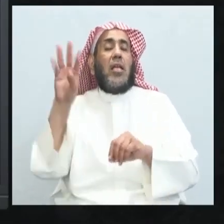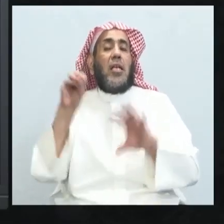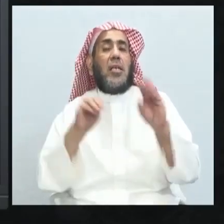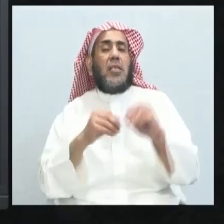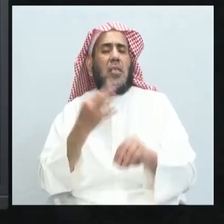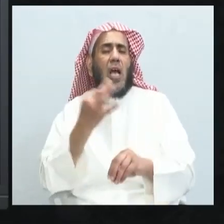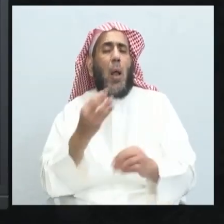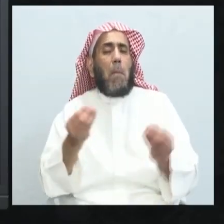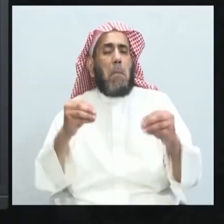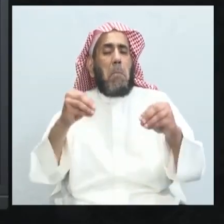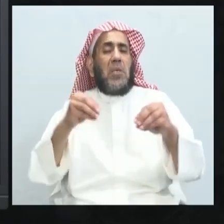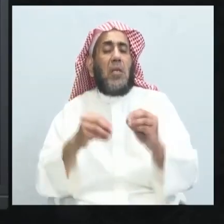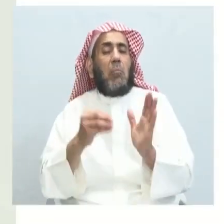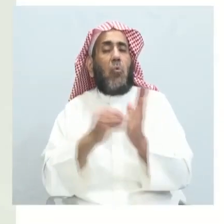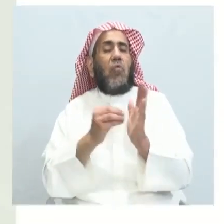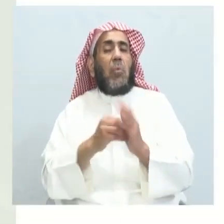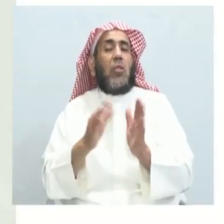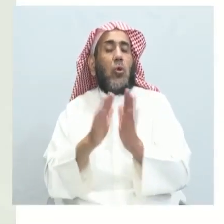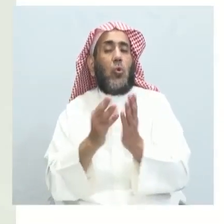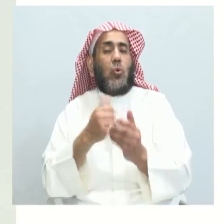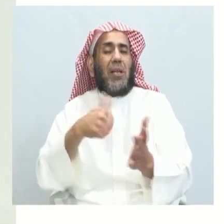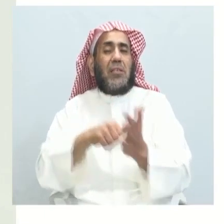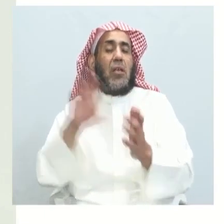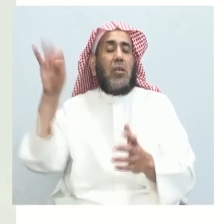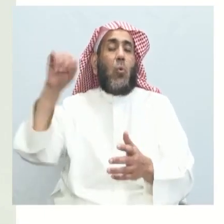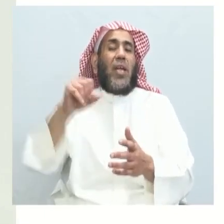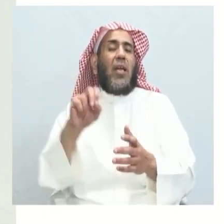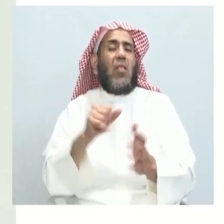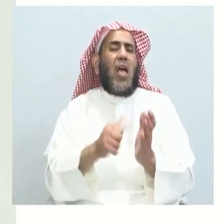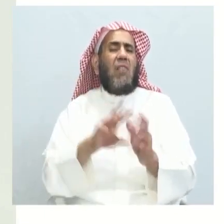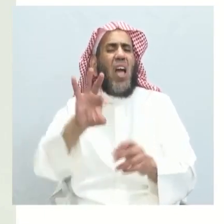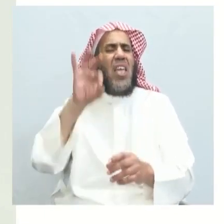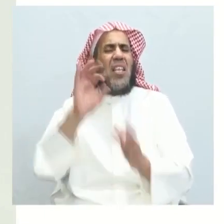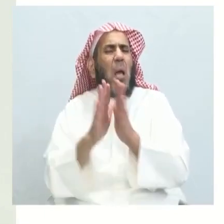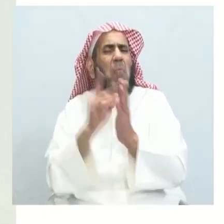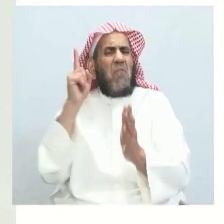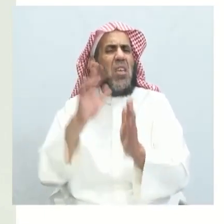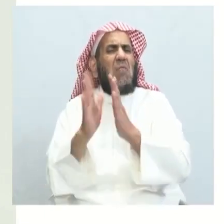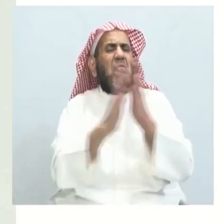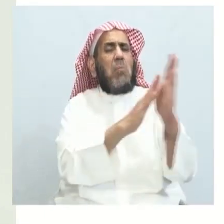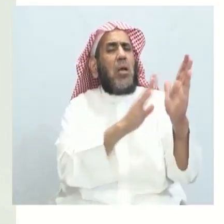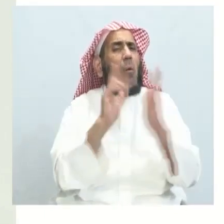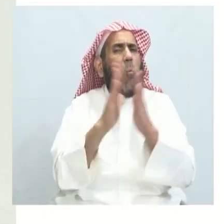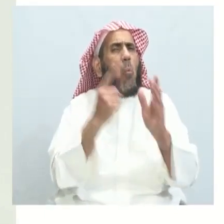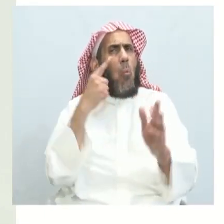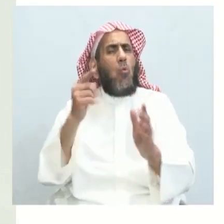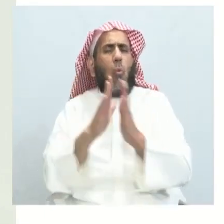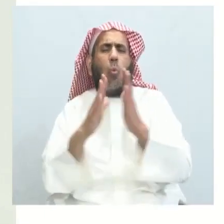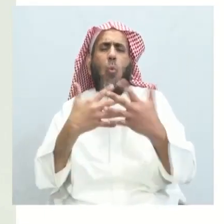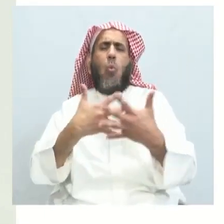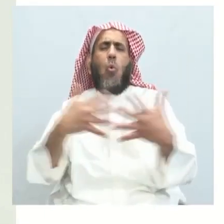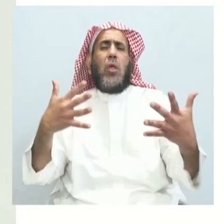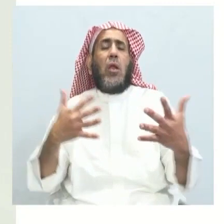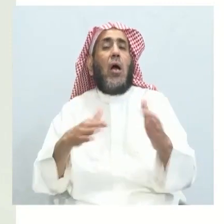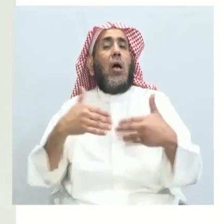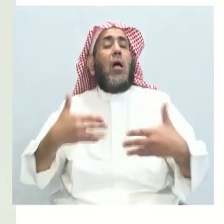طبعا اقرا مزيدا عن الموضوع في بعض الكتب العصر الجاهلي شوقي ضيف ايضا اي كتاب يختاره المعلم وتجده في مكتبته كتب كثيره تحدثت عن